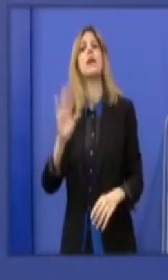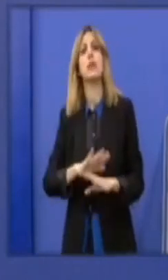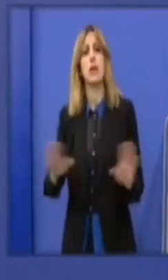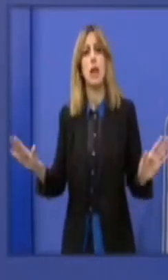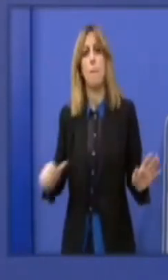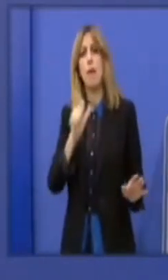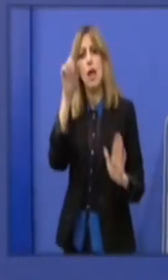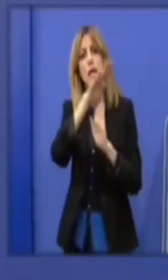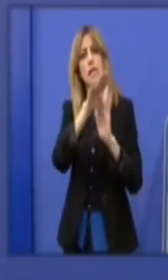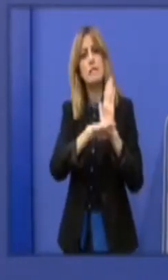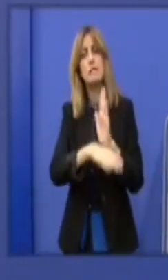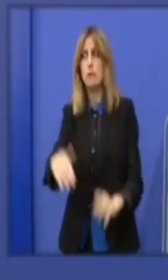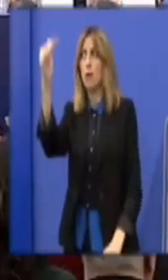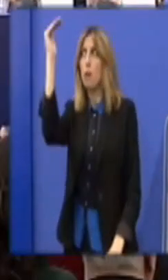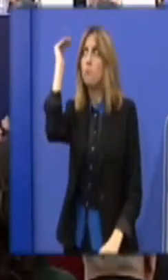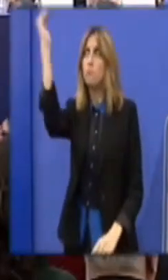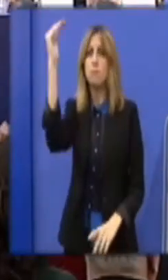ευλαβικά.